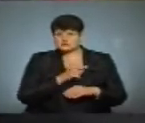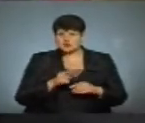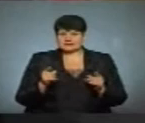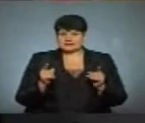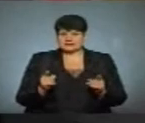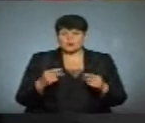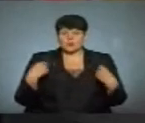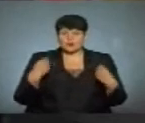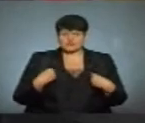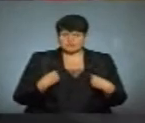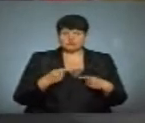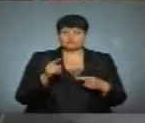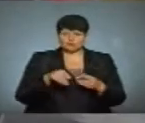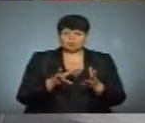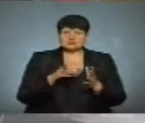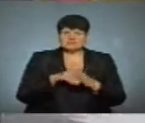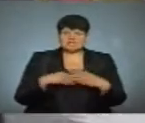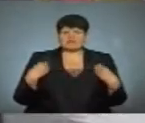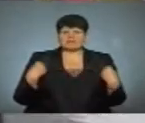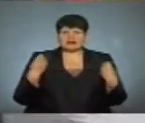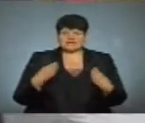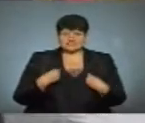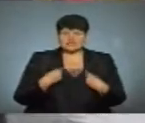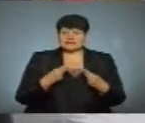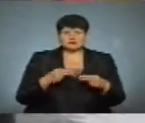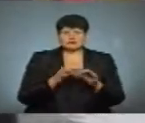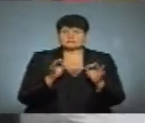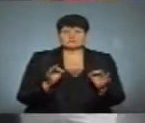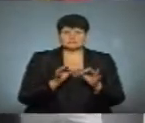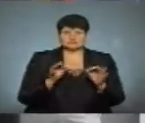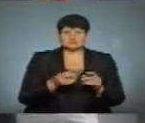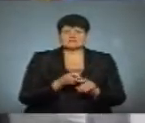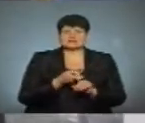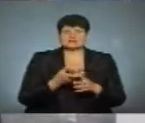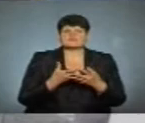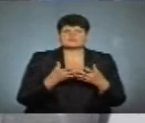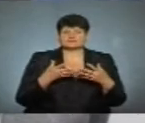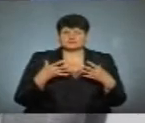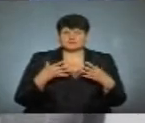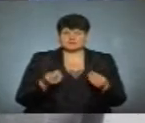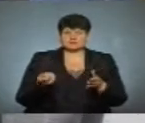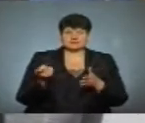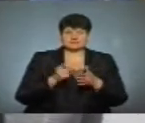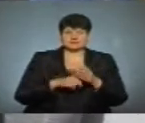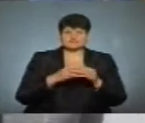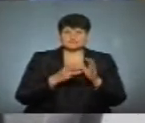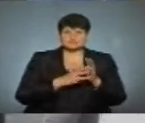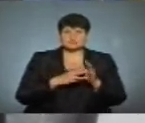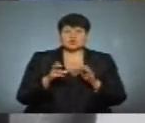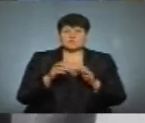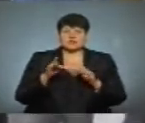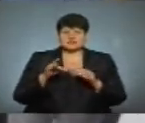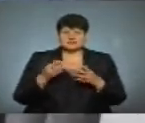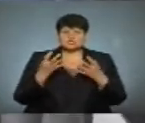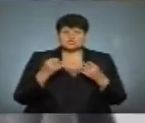числі верхній одяг. Можу сказати, що не продала жодної речі, яка стосується весни. Тому що зачинилися з 18 березня практично